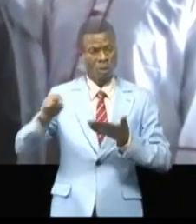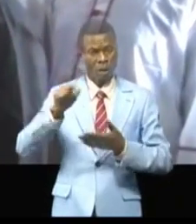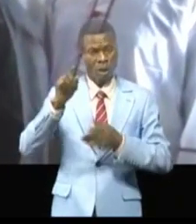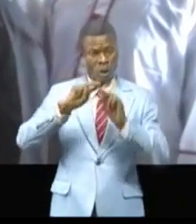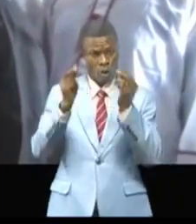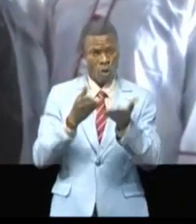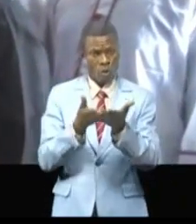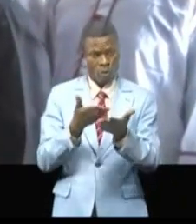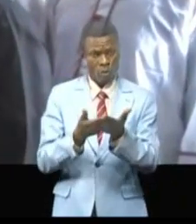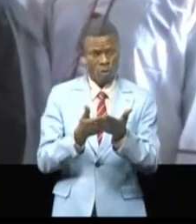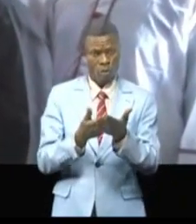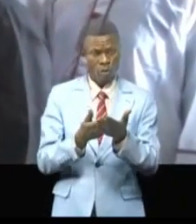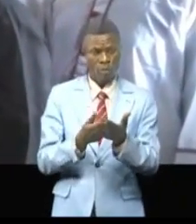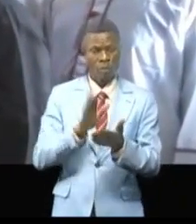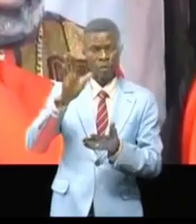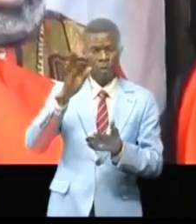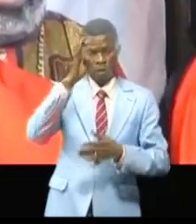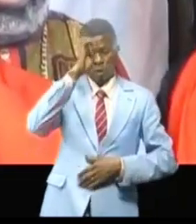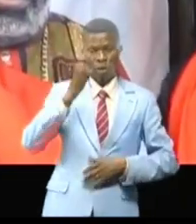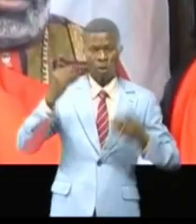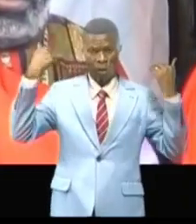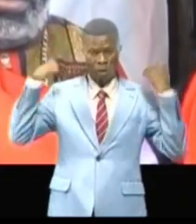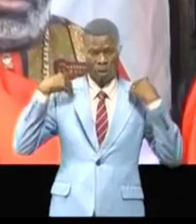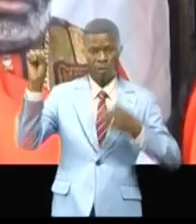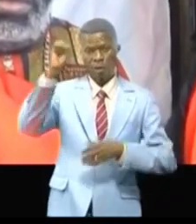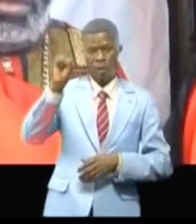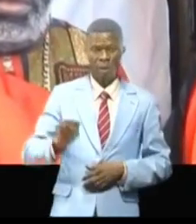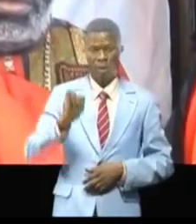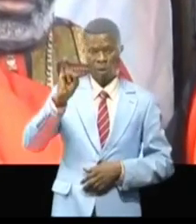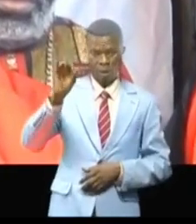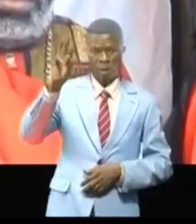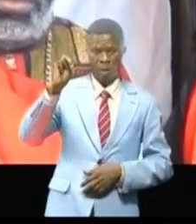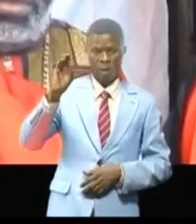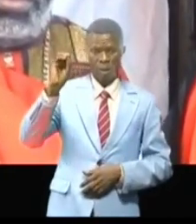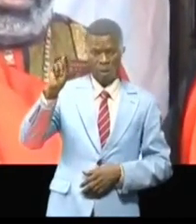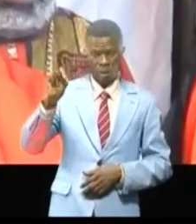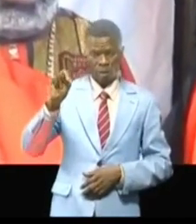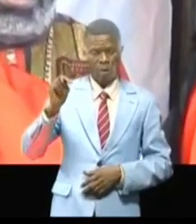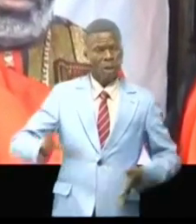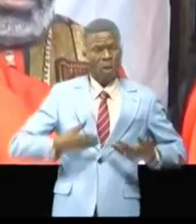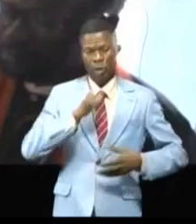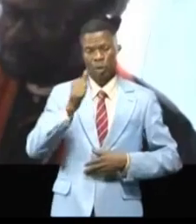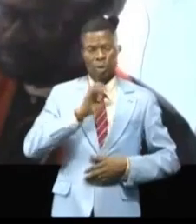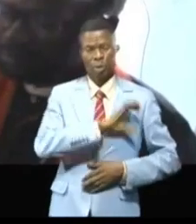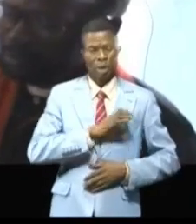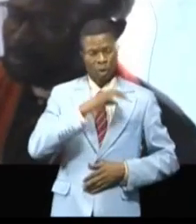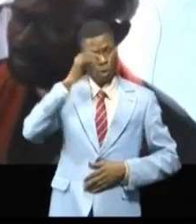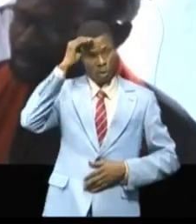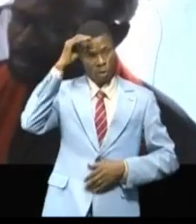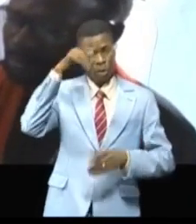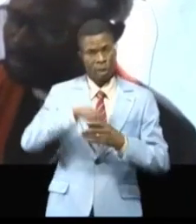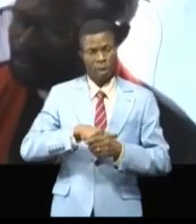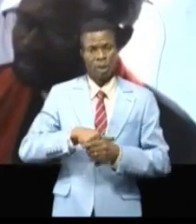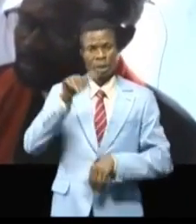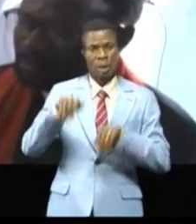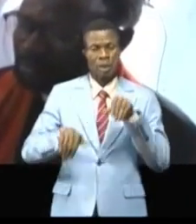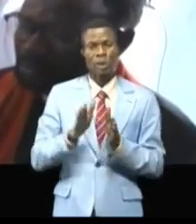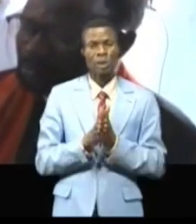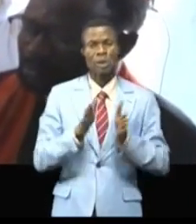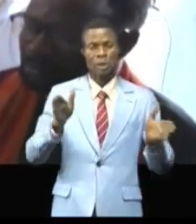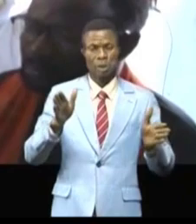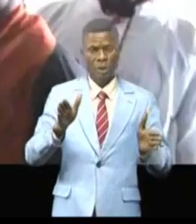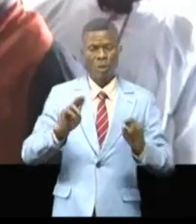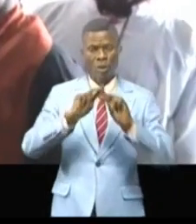communauté. Son éminence Simon Nzinga Maluka dénonce ses comportements éhontés à travers le secrétaire général